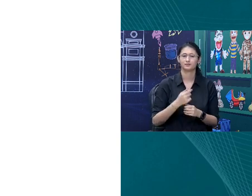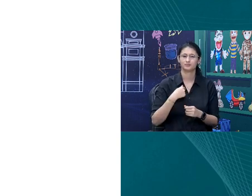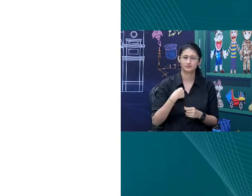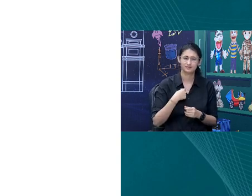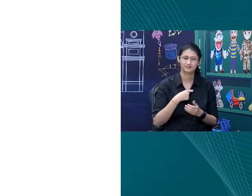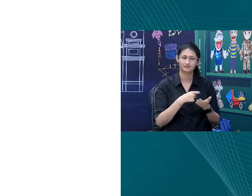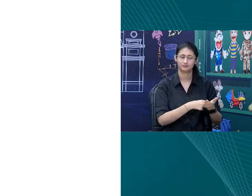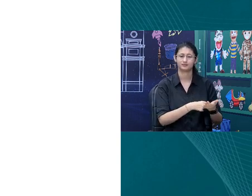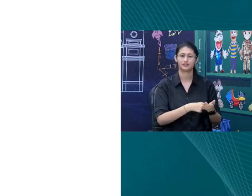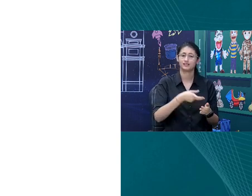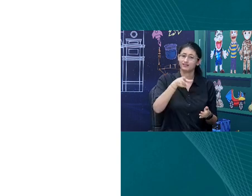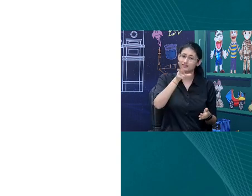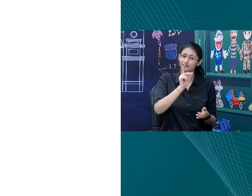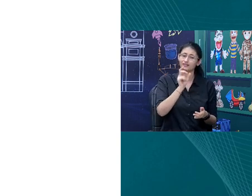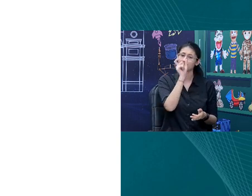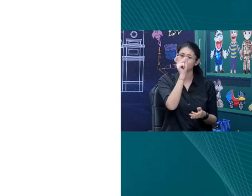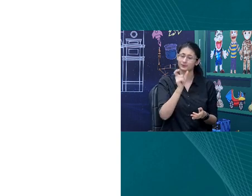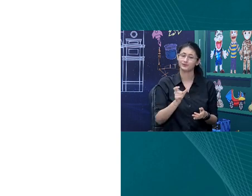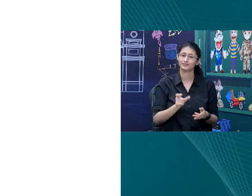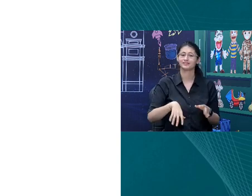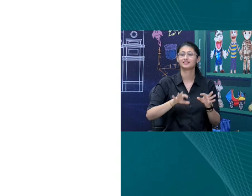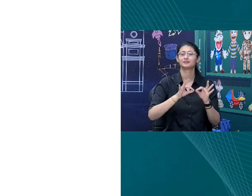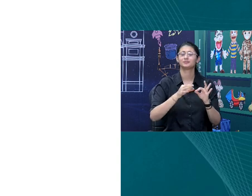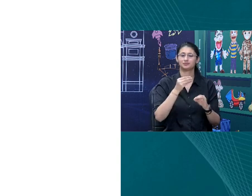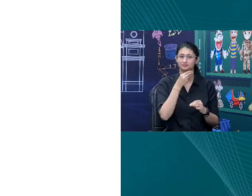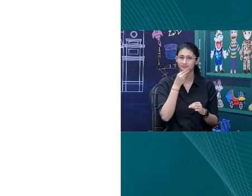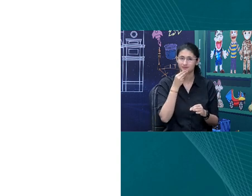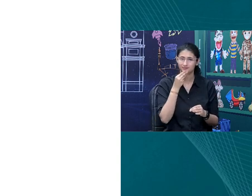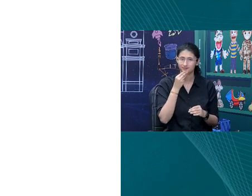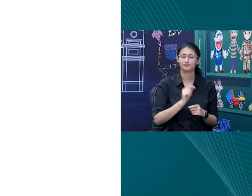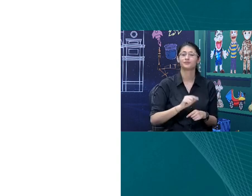हमारे दर्शकों के लिए इंद्रप्रस्थ करें